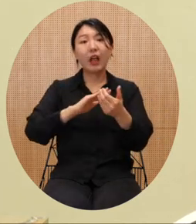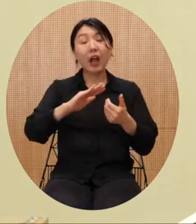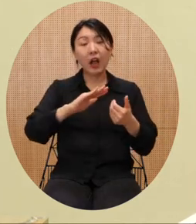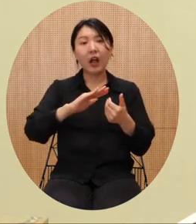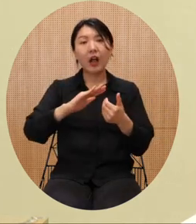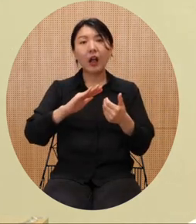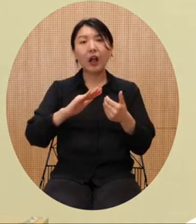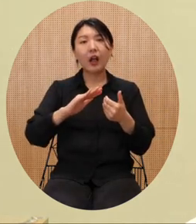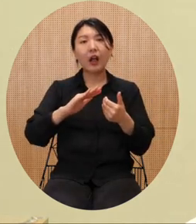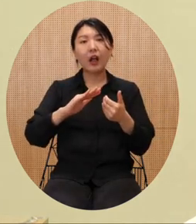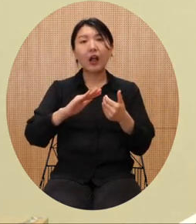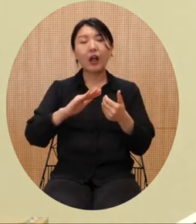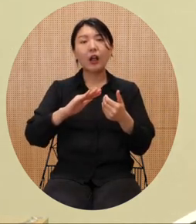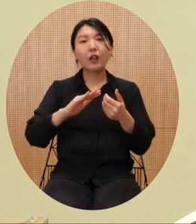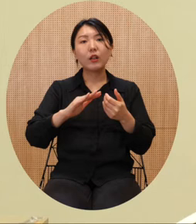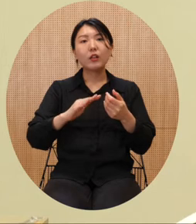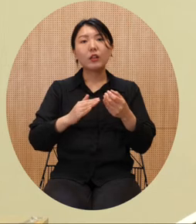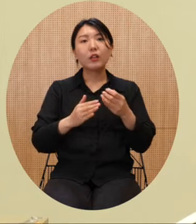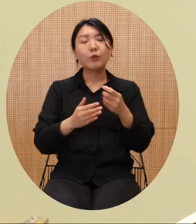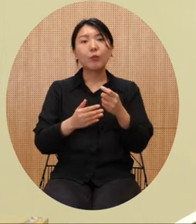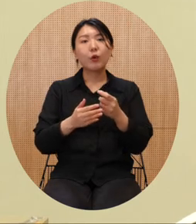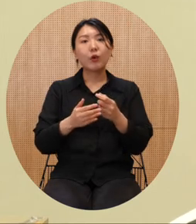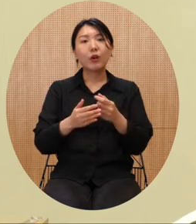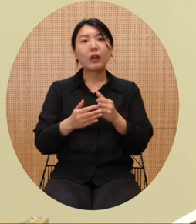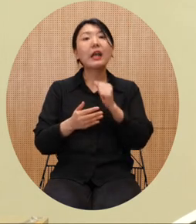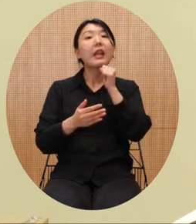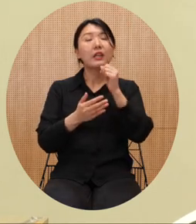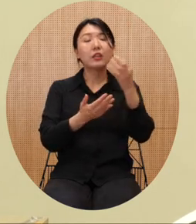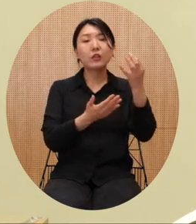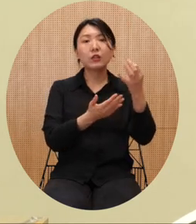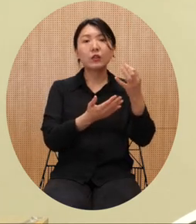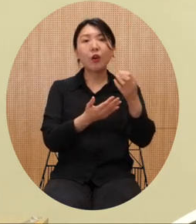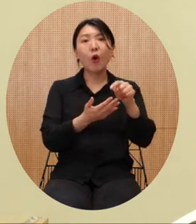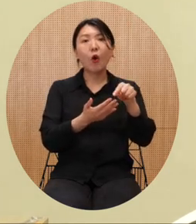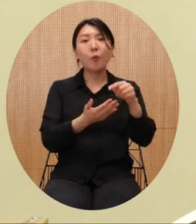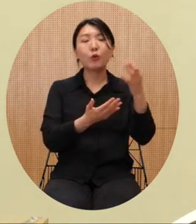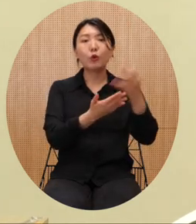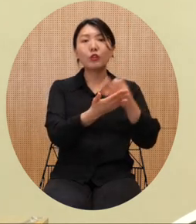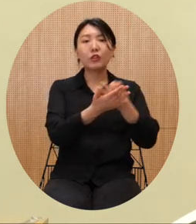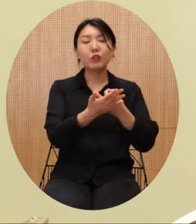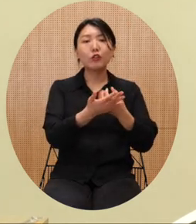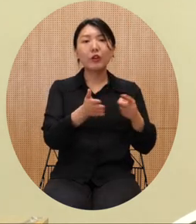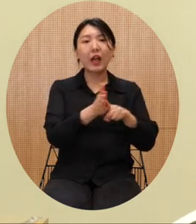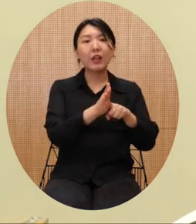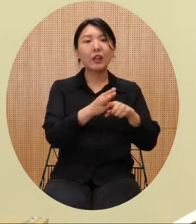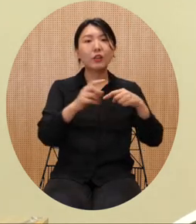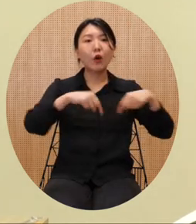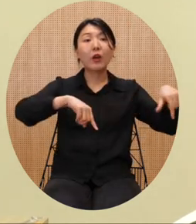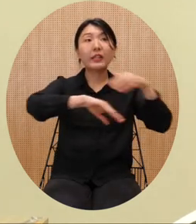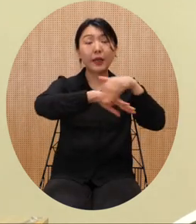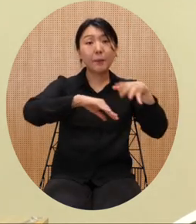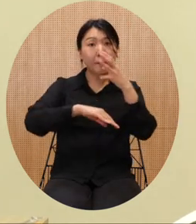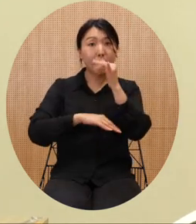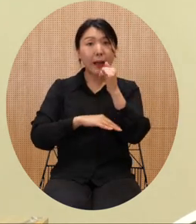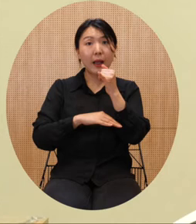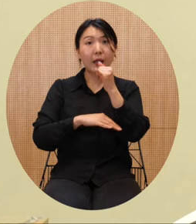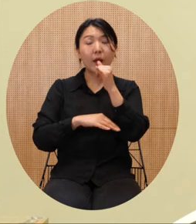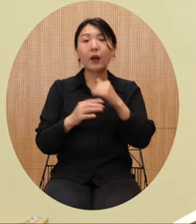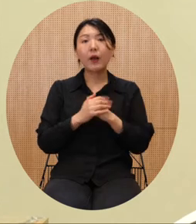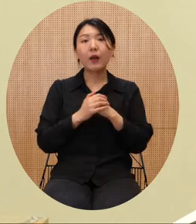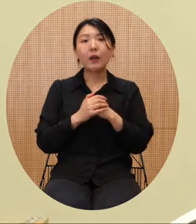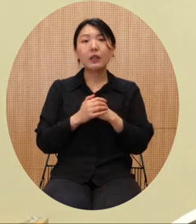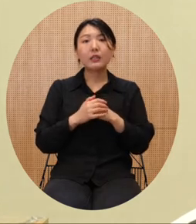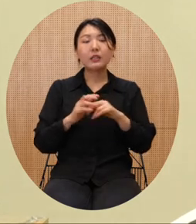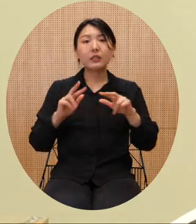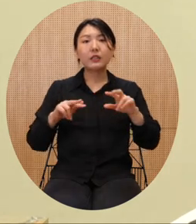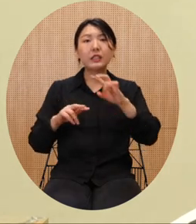소득, 저소득 보통 한 40% 이하 가구들을 대상으로 한 정책들이 많은데 지금 시흥시